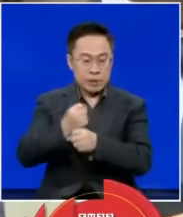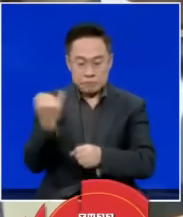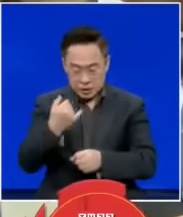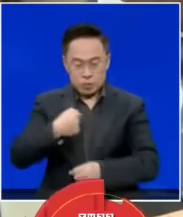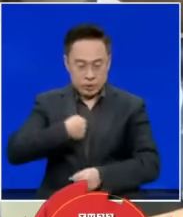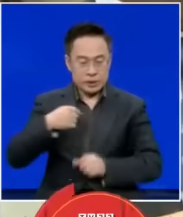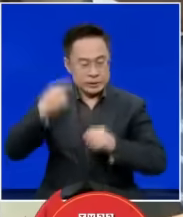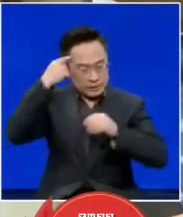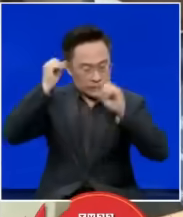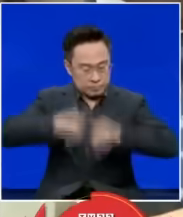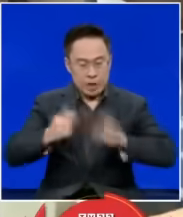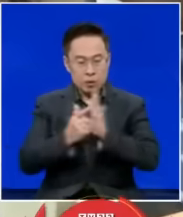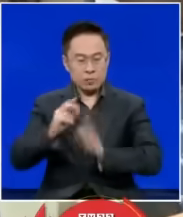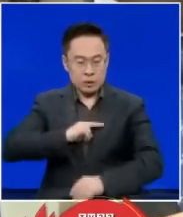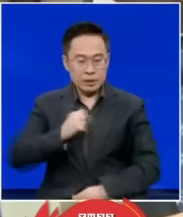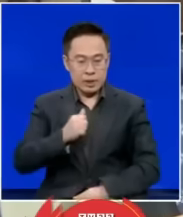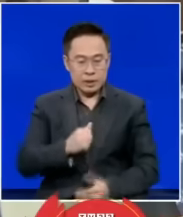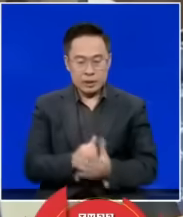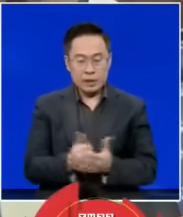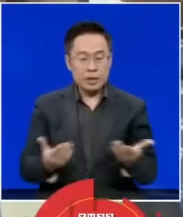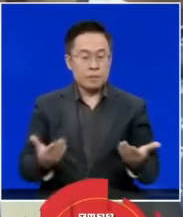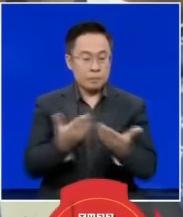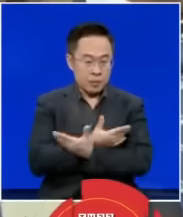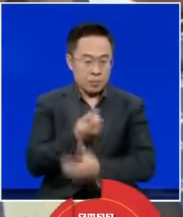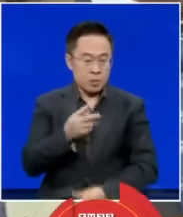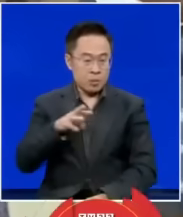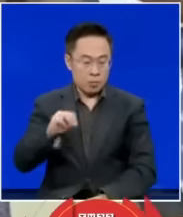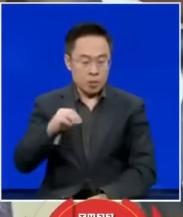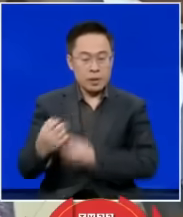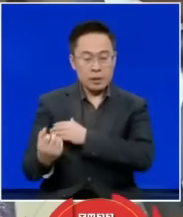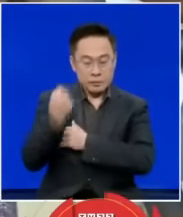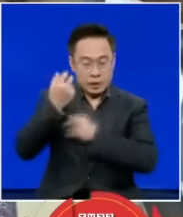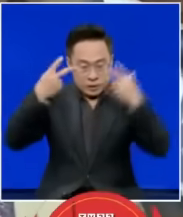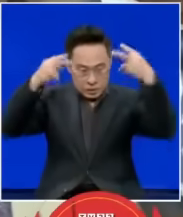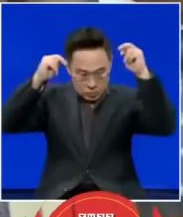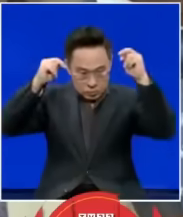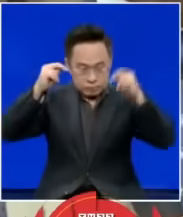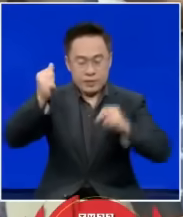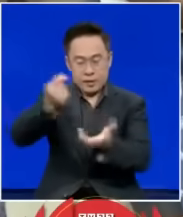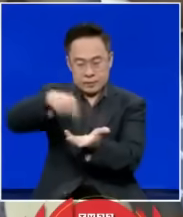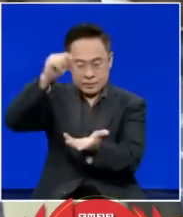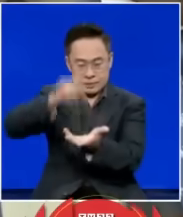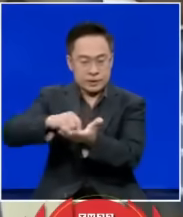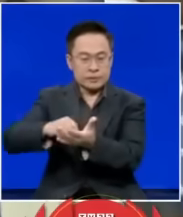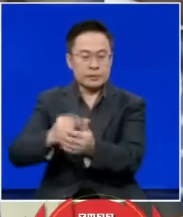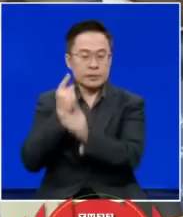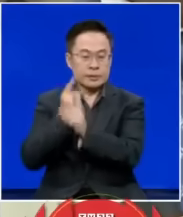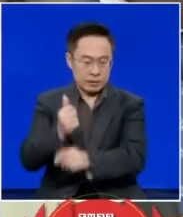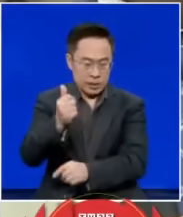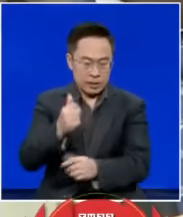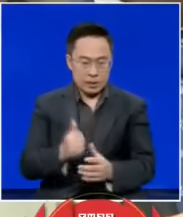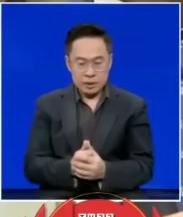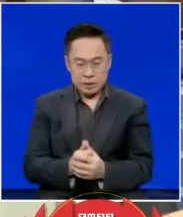เอง คือถ้าเป็นการปรับครม. ค่ะ เป็นอำนาจเต็มท่านนายกเลยฮ ะ จะรดปากกาแล้วส่งไปตามช่องท